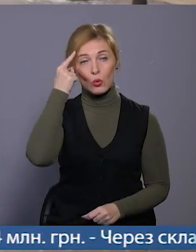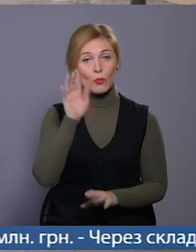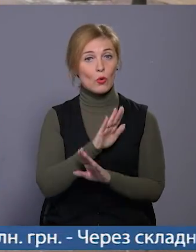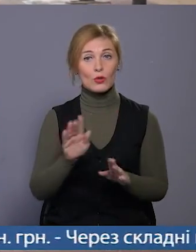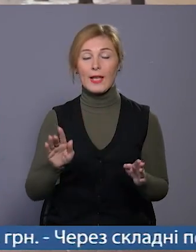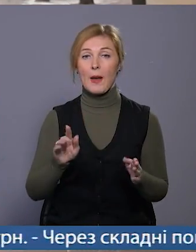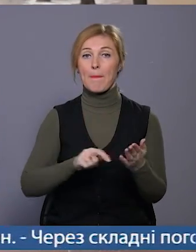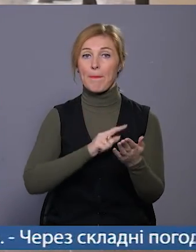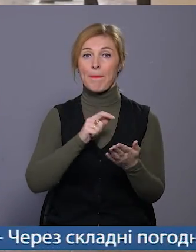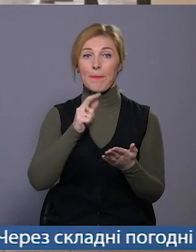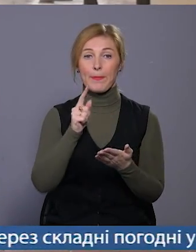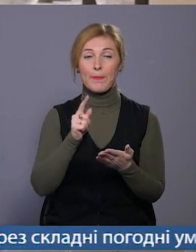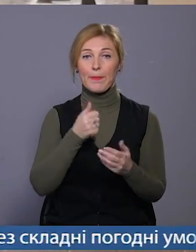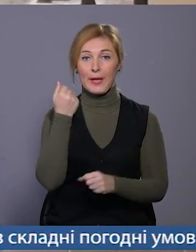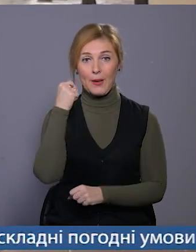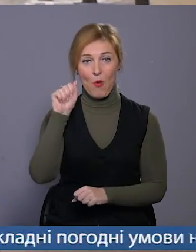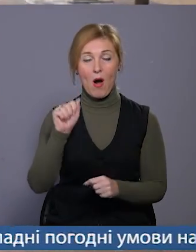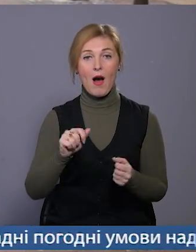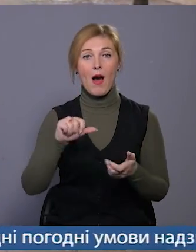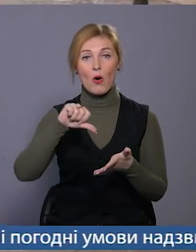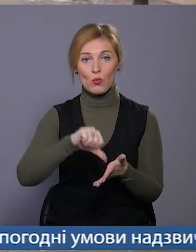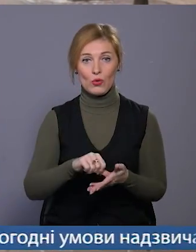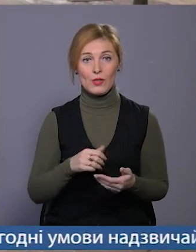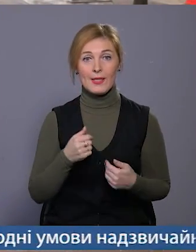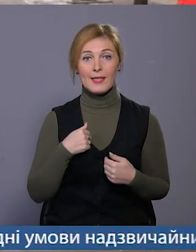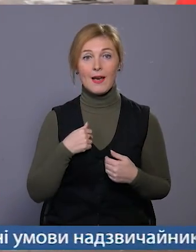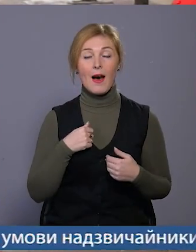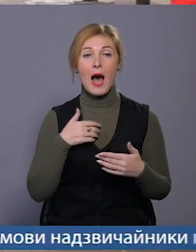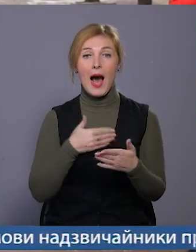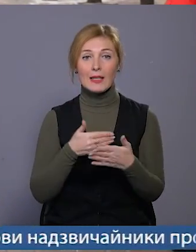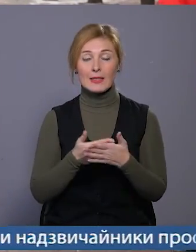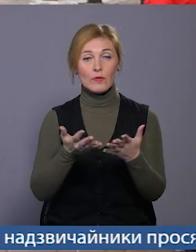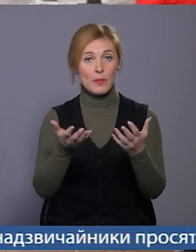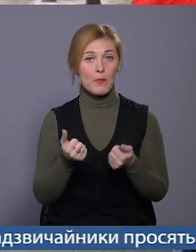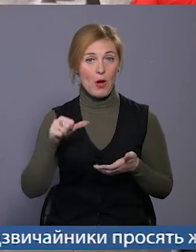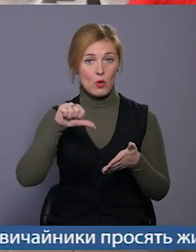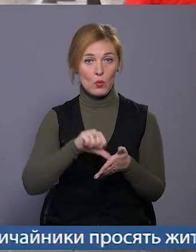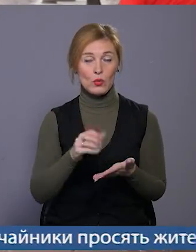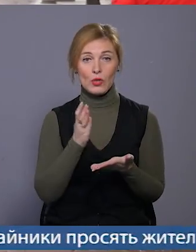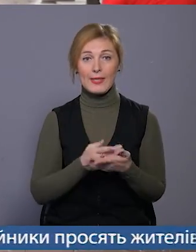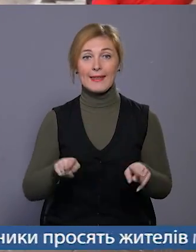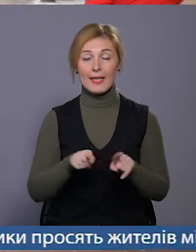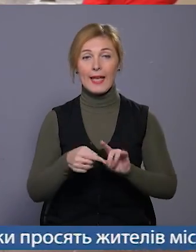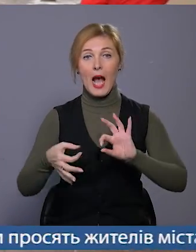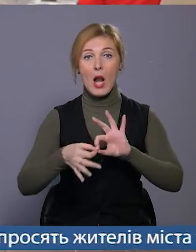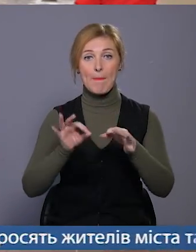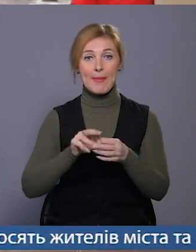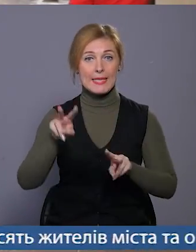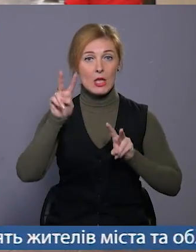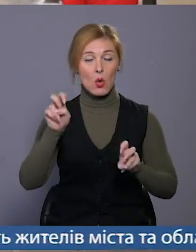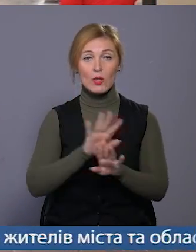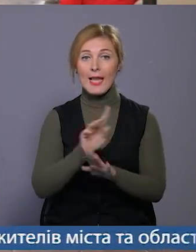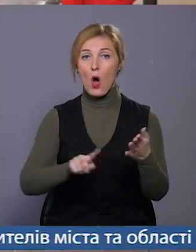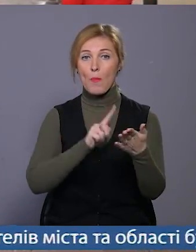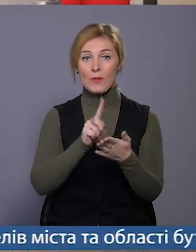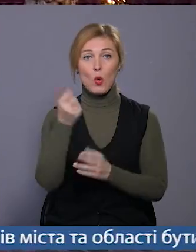і нагороди, а участь. Я не разу не перемагаю, але активно приймаю участь. Є такий олімпійський лозунг: не обов'язково